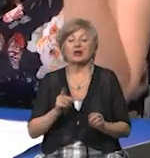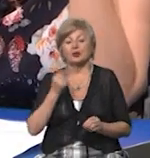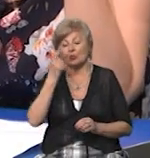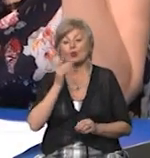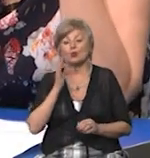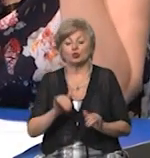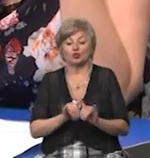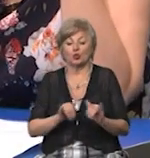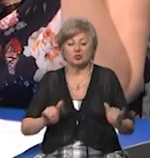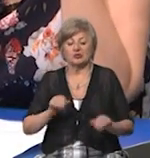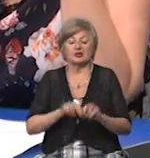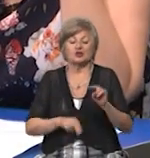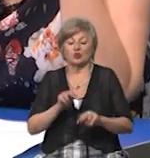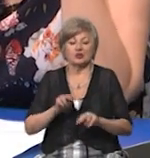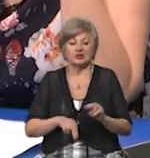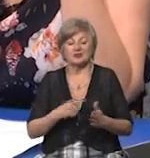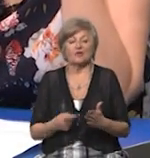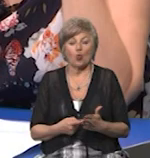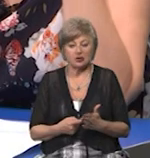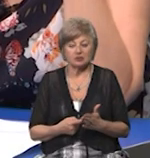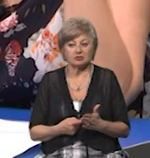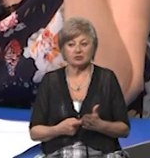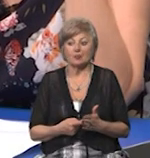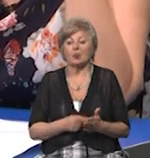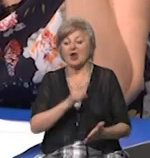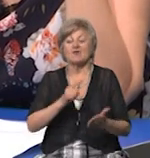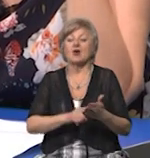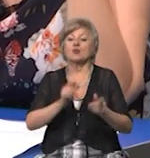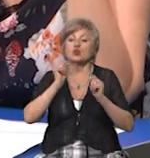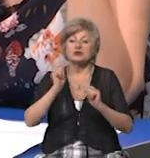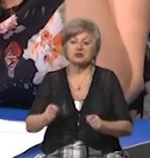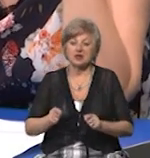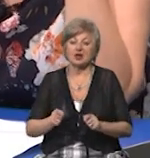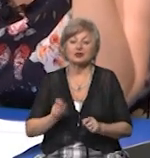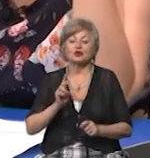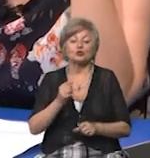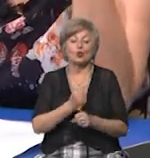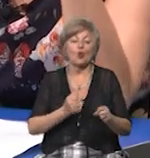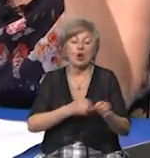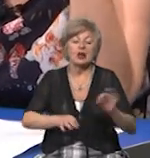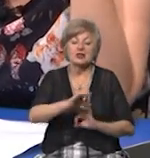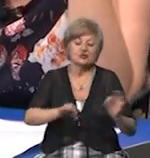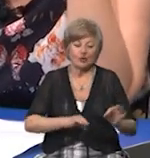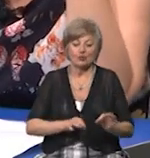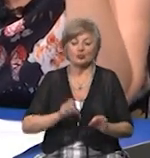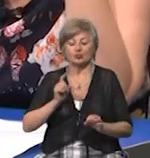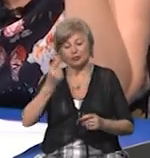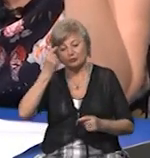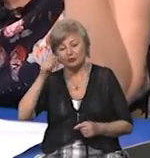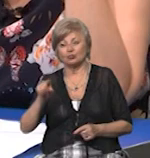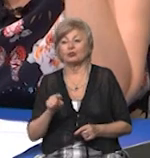буде розвиватися велоінфраструктура у місті, задати питання саме розробникам, авторам, а може навіть